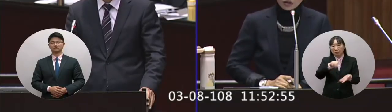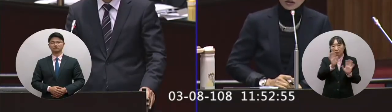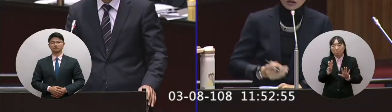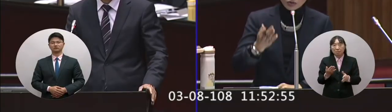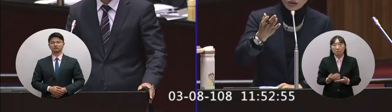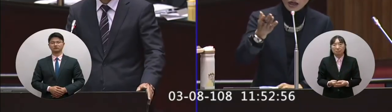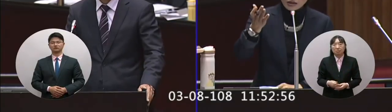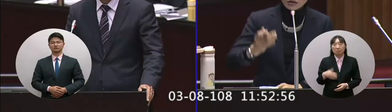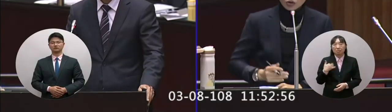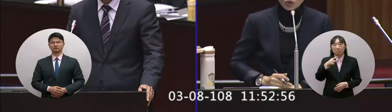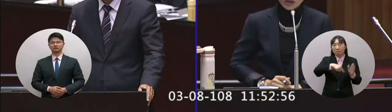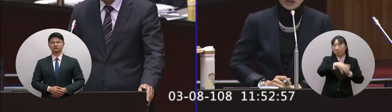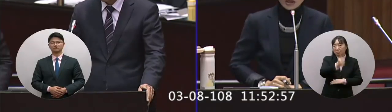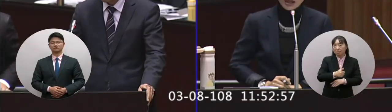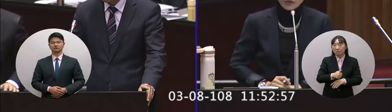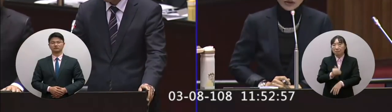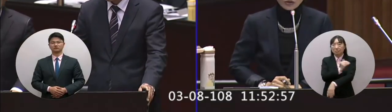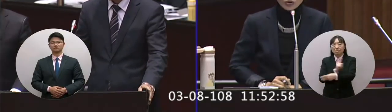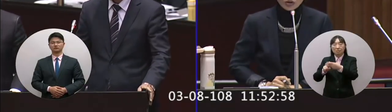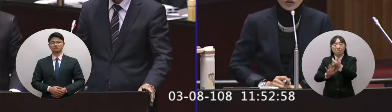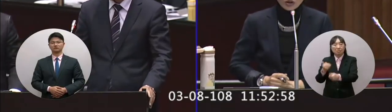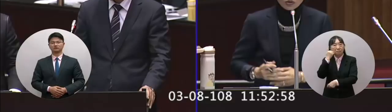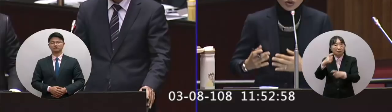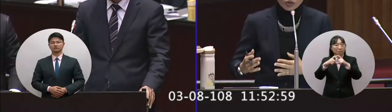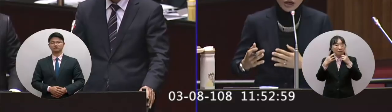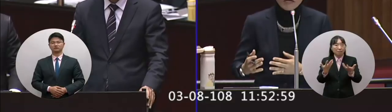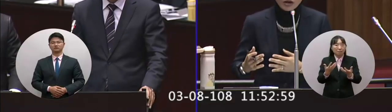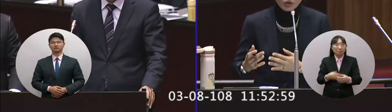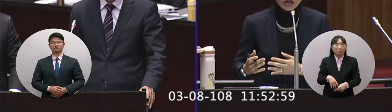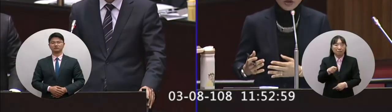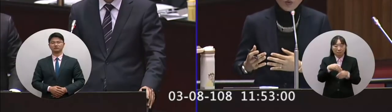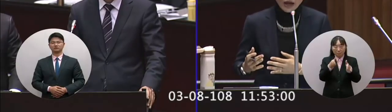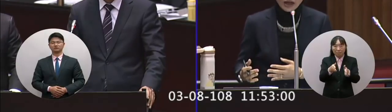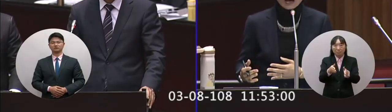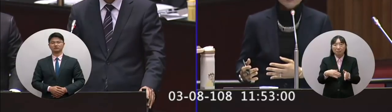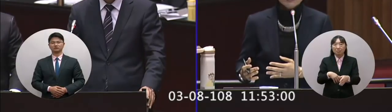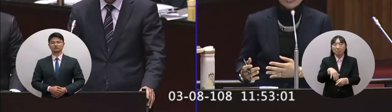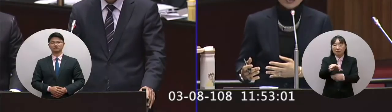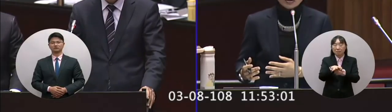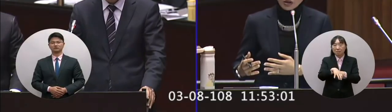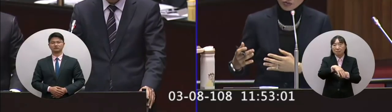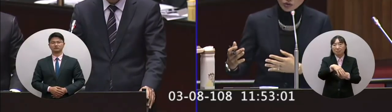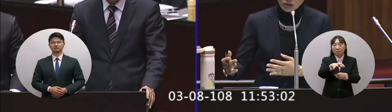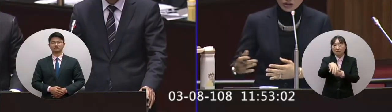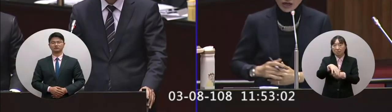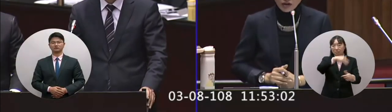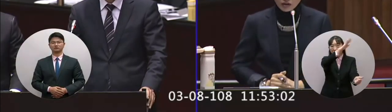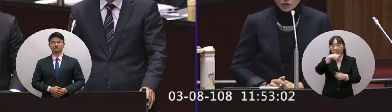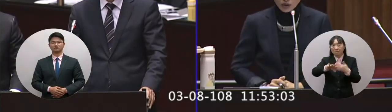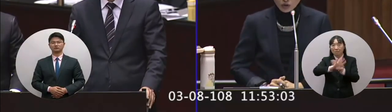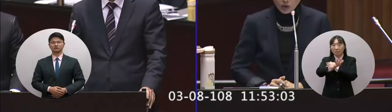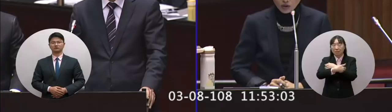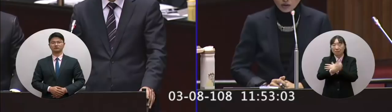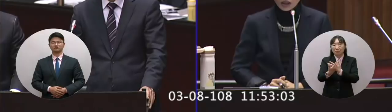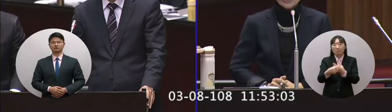晓得院长还是主委要来回答，就是说对于开放农业外劳，我知道我们最近开放